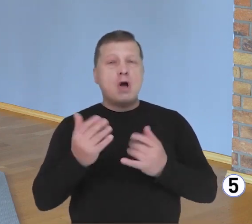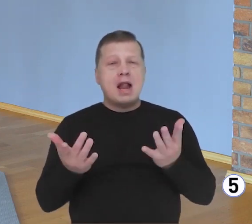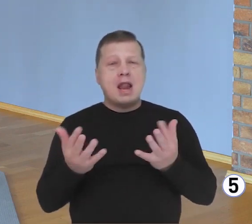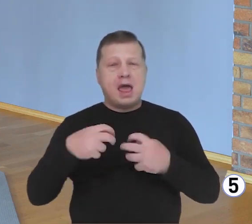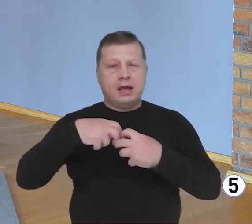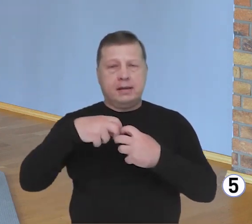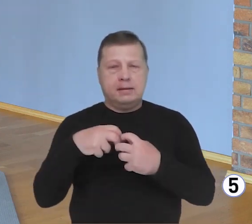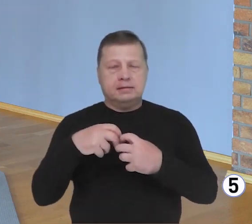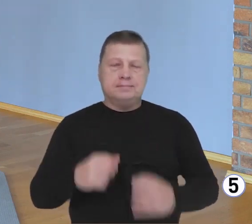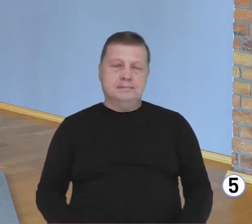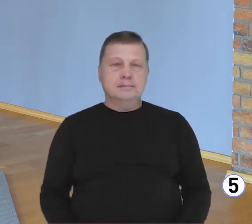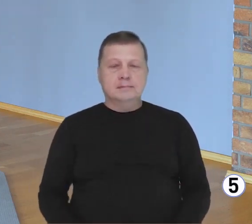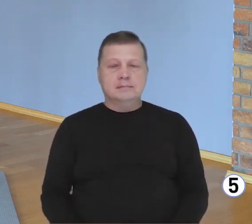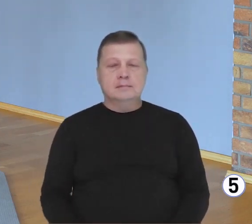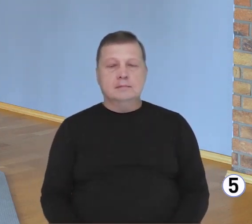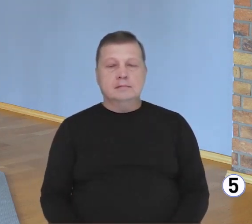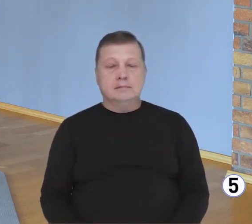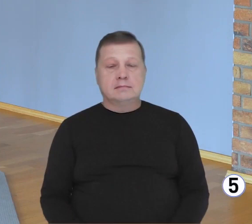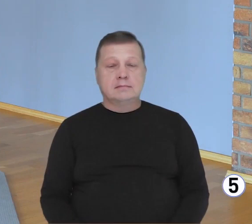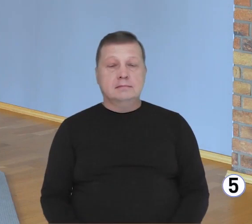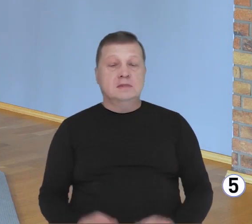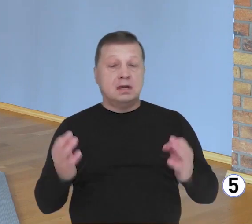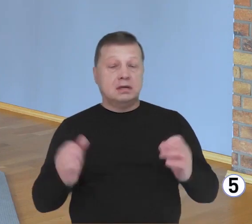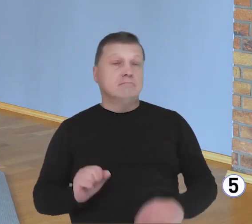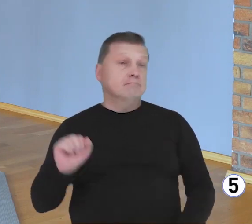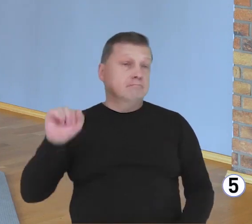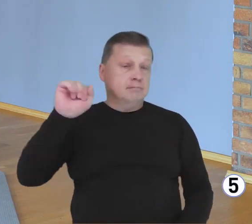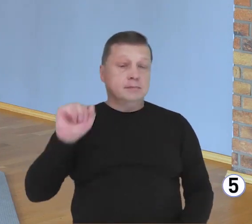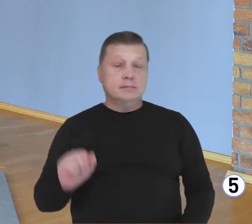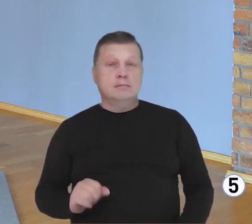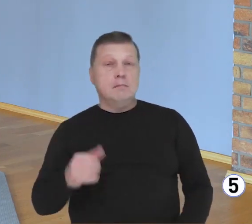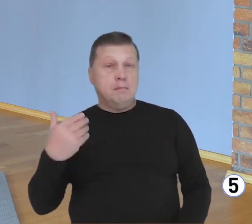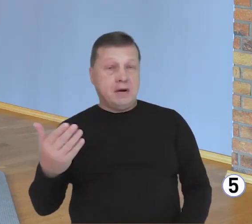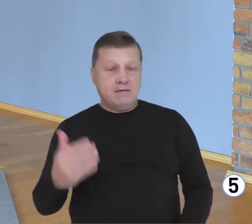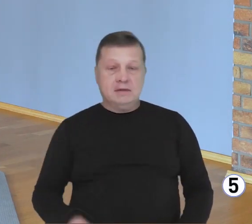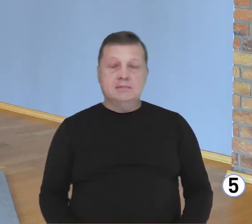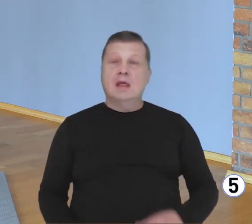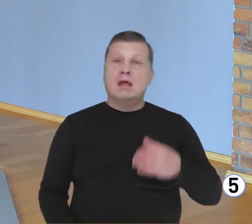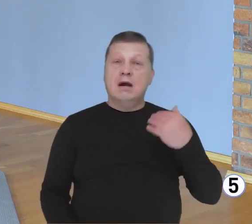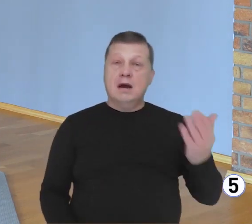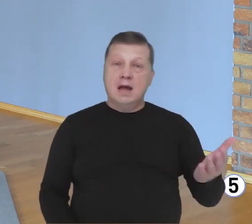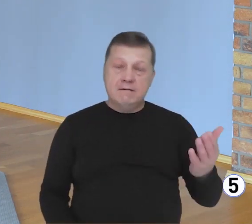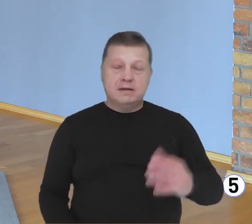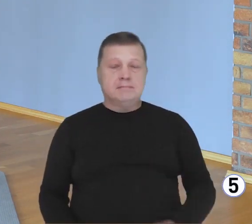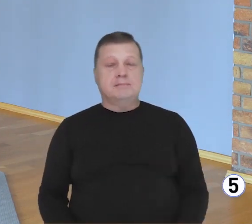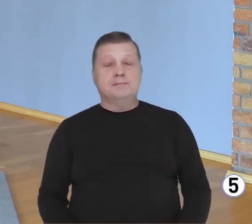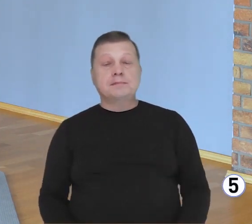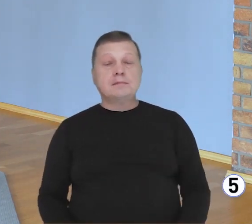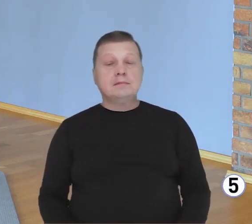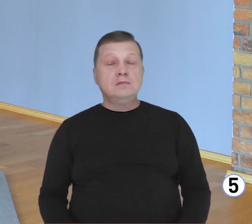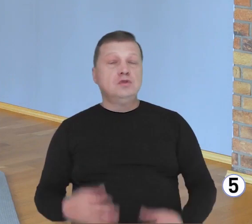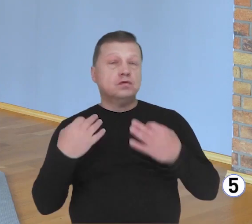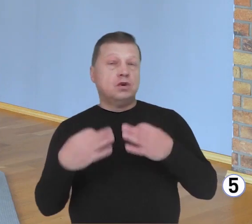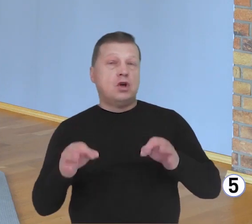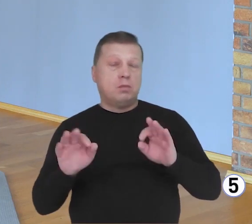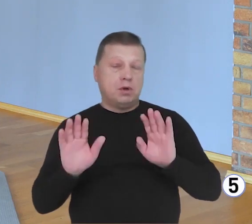nogi ugięte w kolanach. I teraz hantelki idą do góry, prawa,